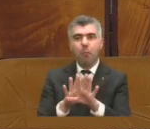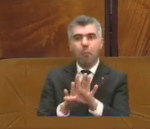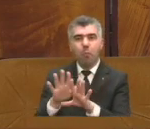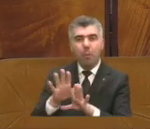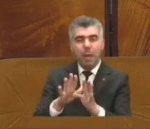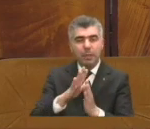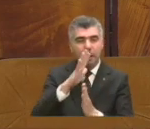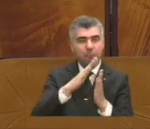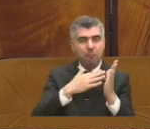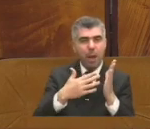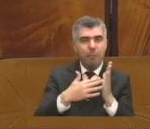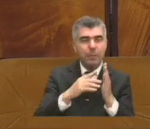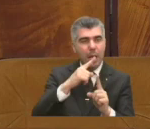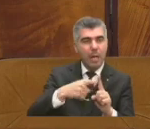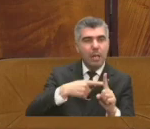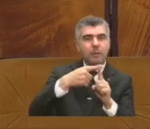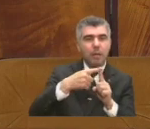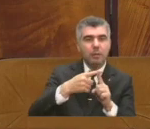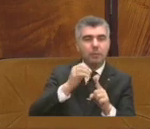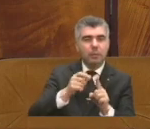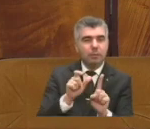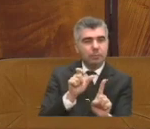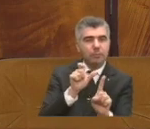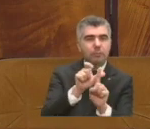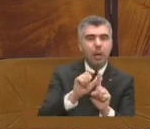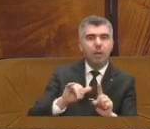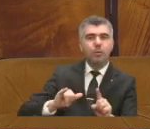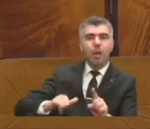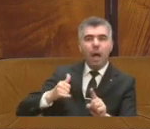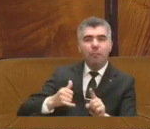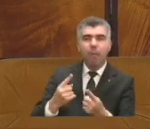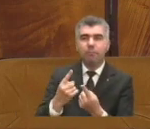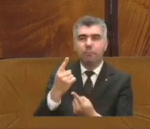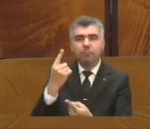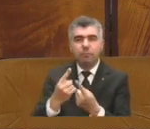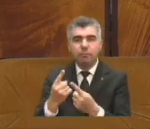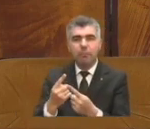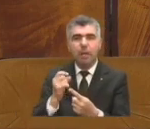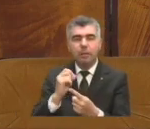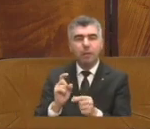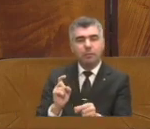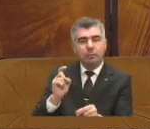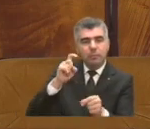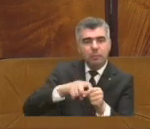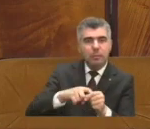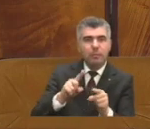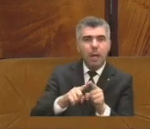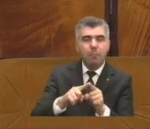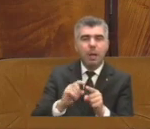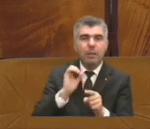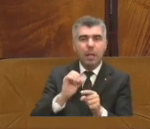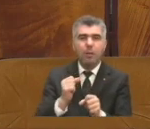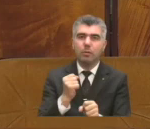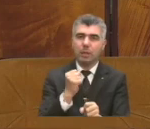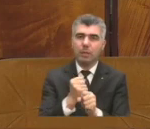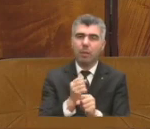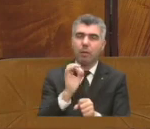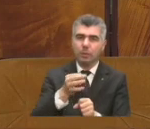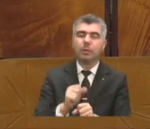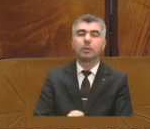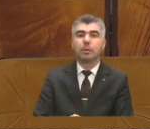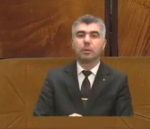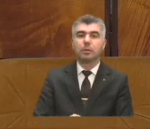البرنامج ايضا غادي يحمي الشباب ديالنا من عده افات، لانهم غادي ينخرطوا في انشطه. لهذا ندعوكم السيد